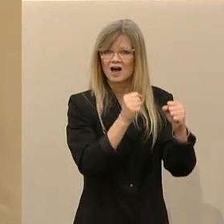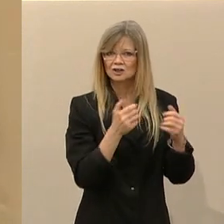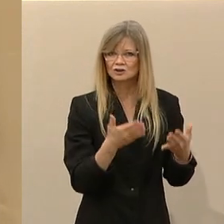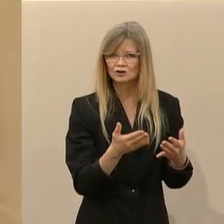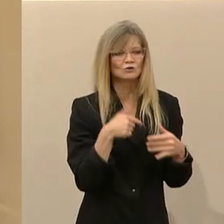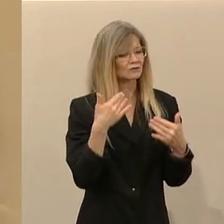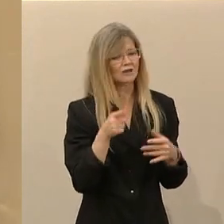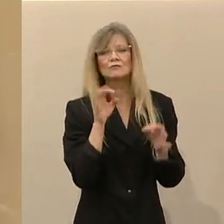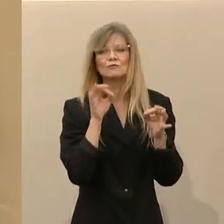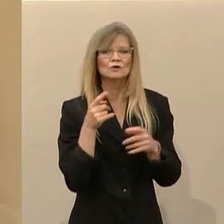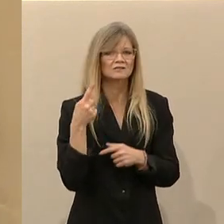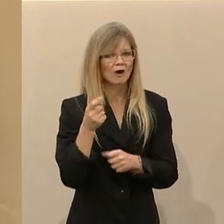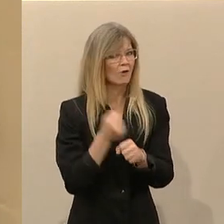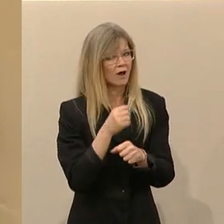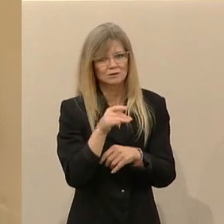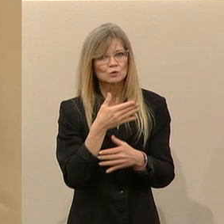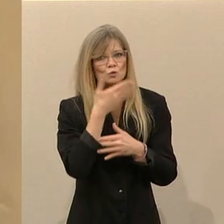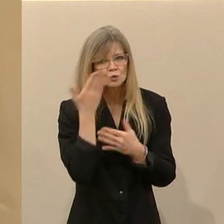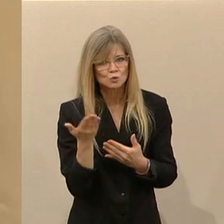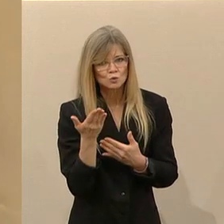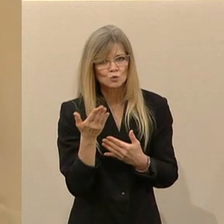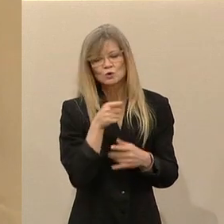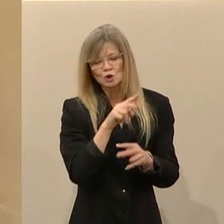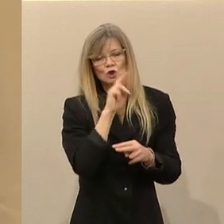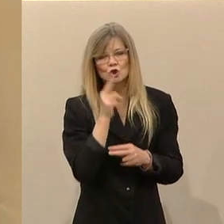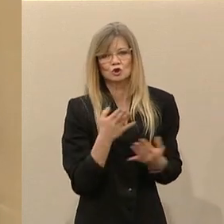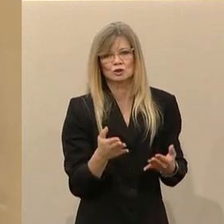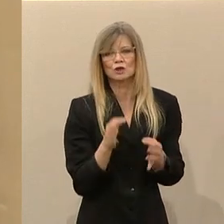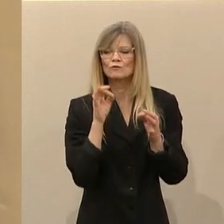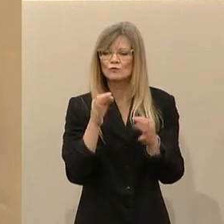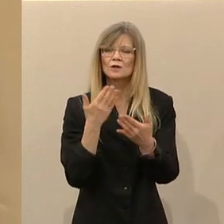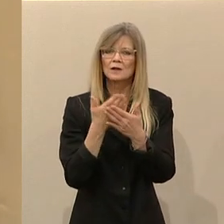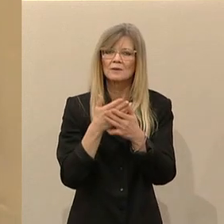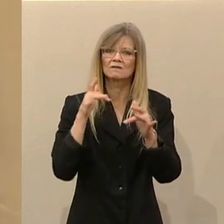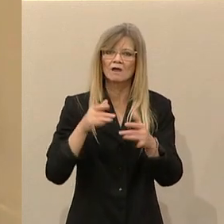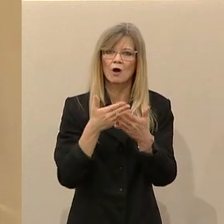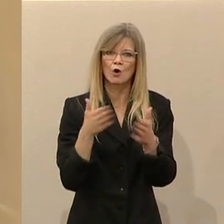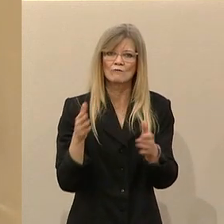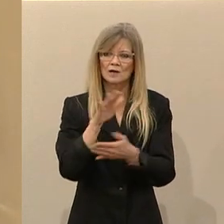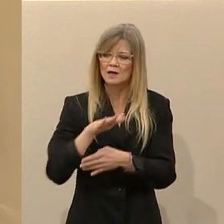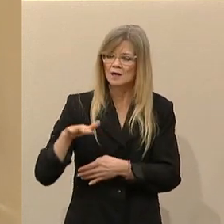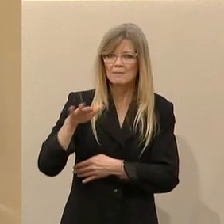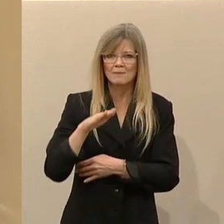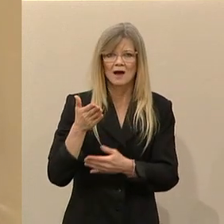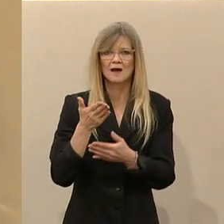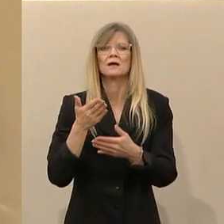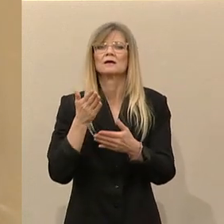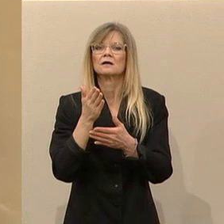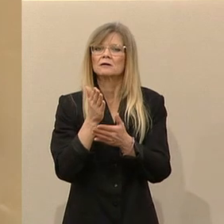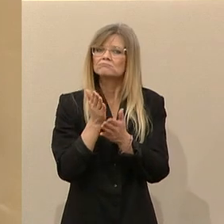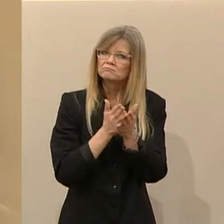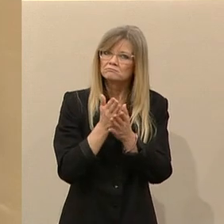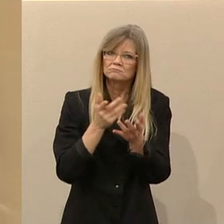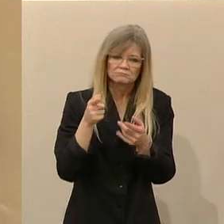geschaffen, um Dienstverhältnisse im öffentlichen Bereich zu installieren. Und es stimmt, wir haben den damals zugestimmt, für alle Unternehmen. Es